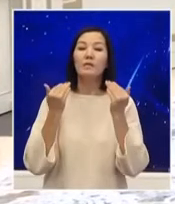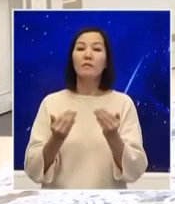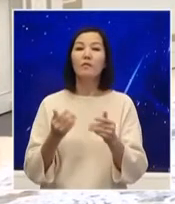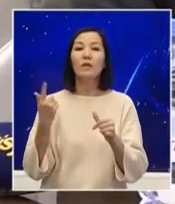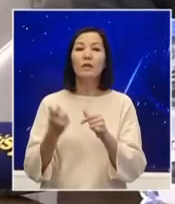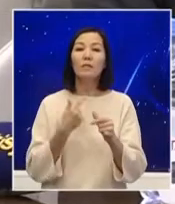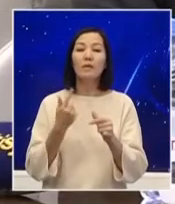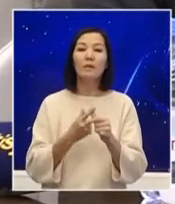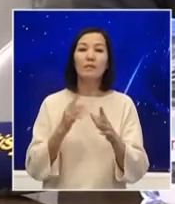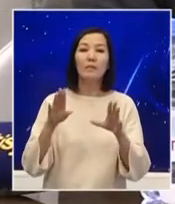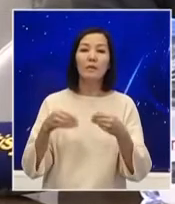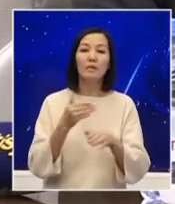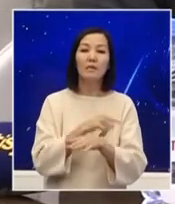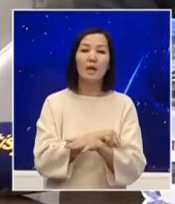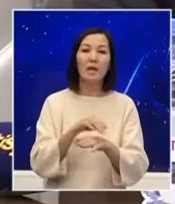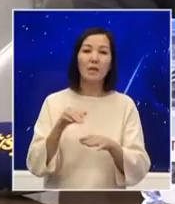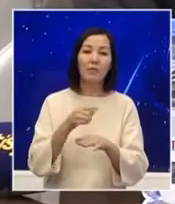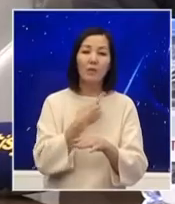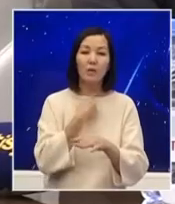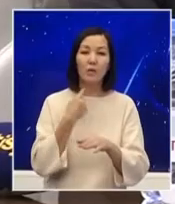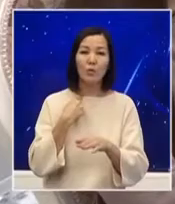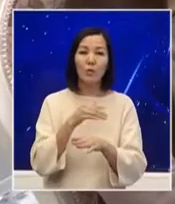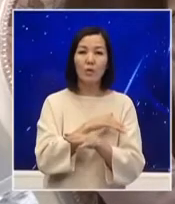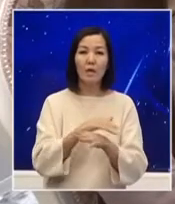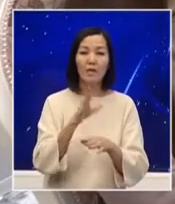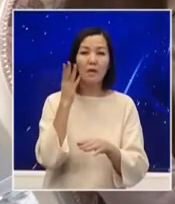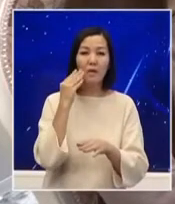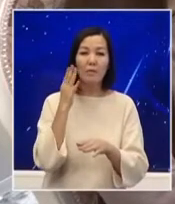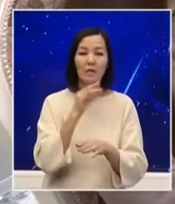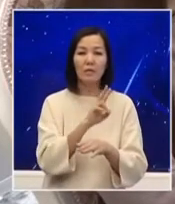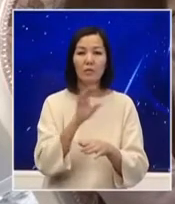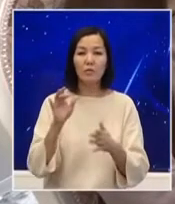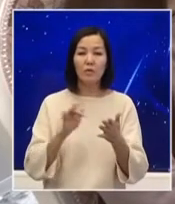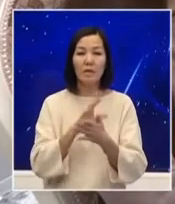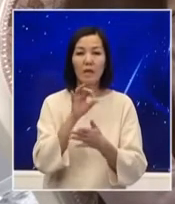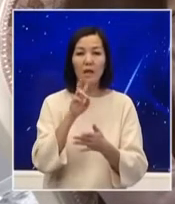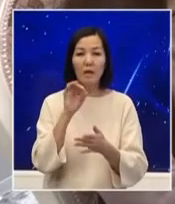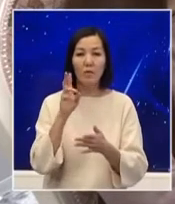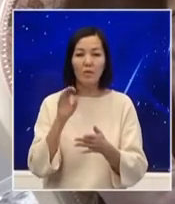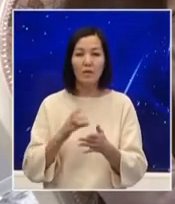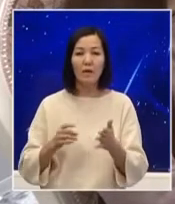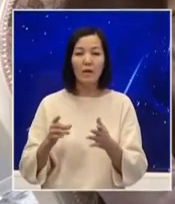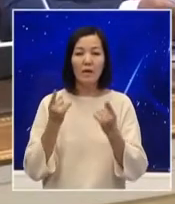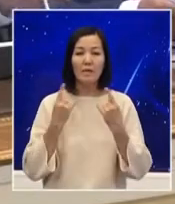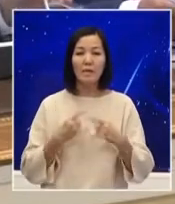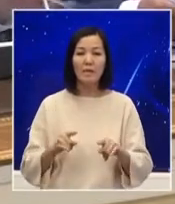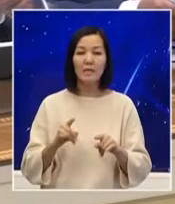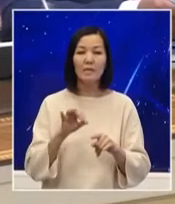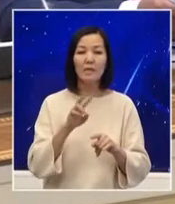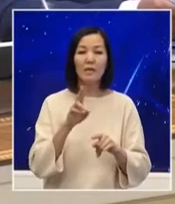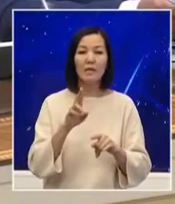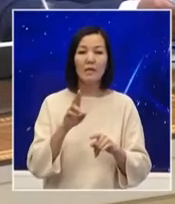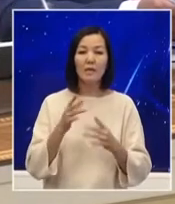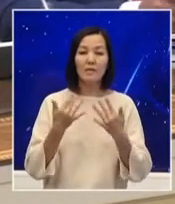названы несколько улиц в Талдыкургане, Алматы и Нур-Султане, а также школа в Алакольском районе, где и родился великий писатель. На прошедшей